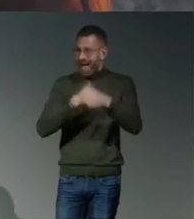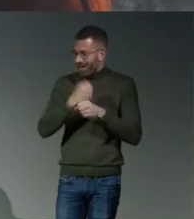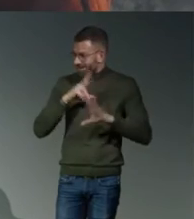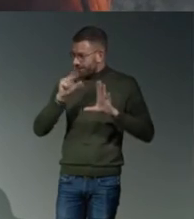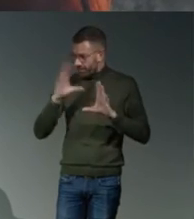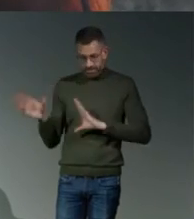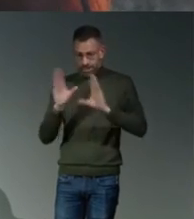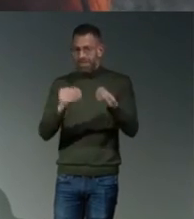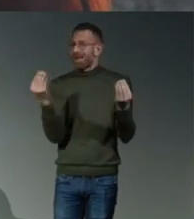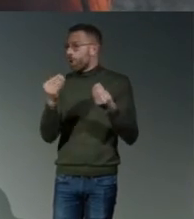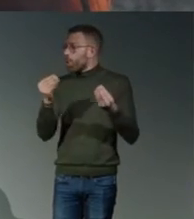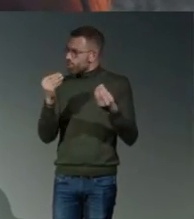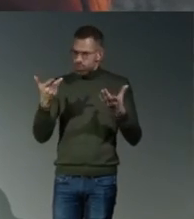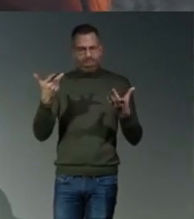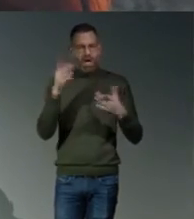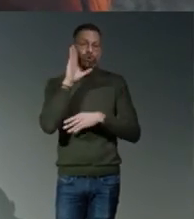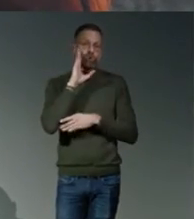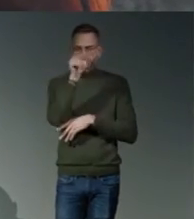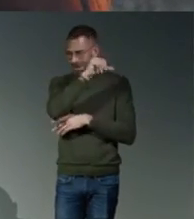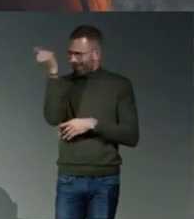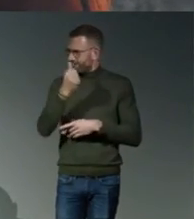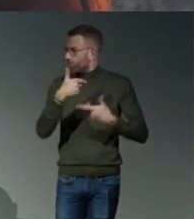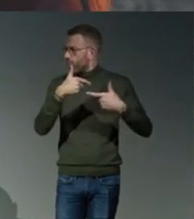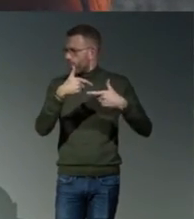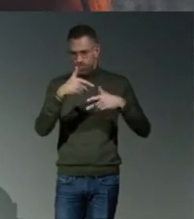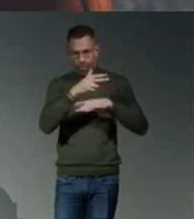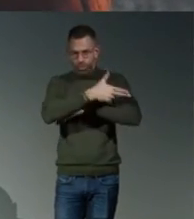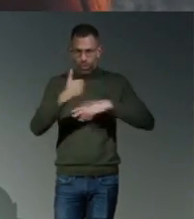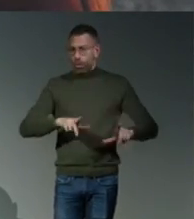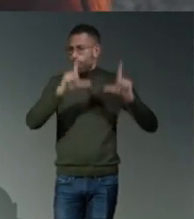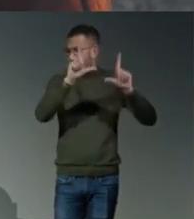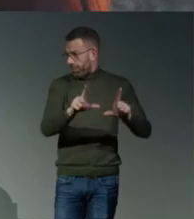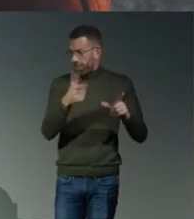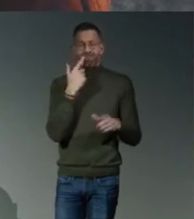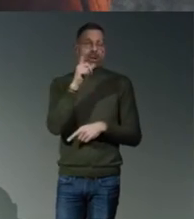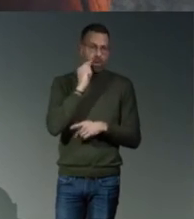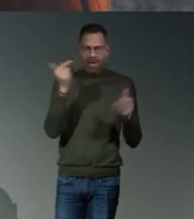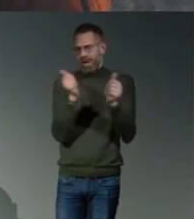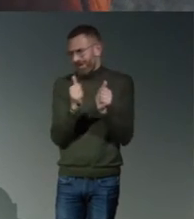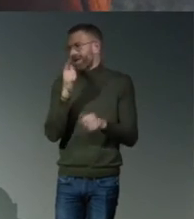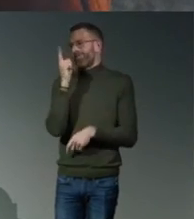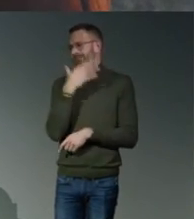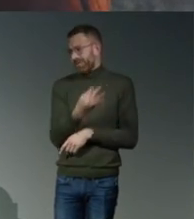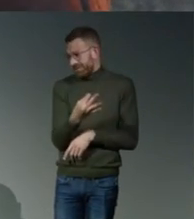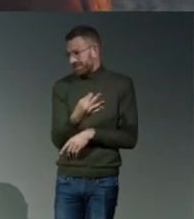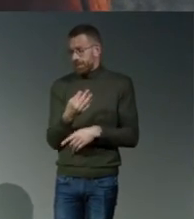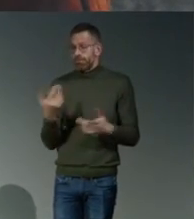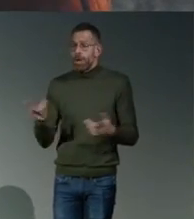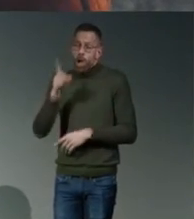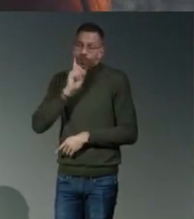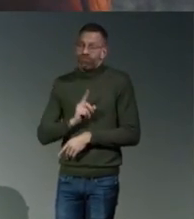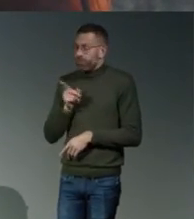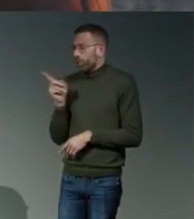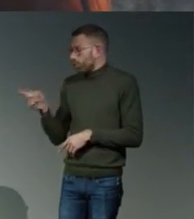des garçons et sur les bureaux des garçons. Les pères et les fils se sont mis à s'occuper des machines ensemble. Et c'est vrai que les filles ont été très